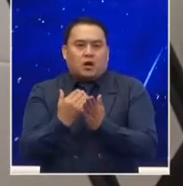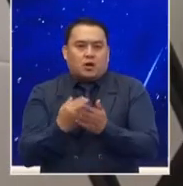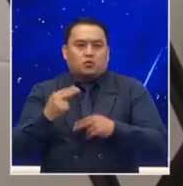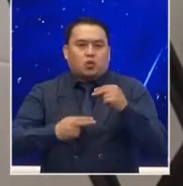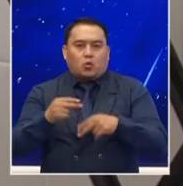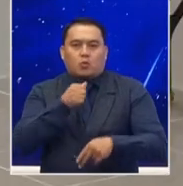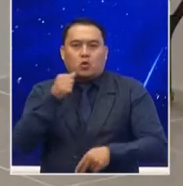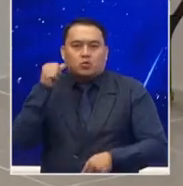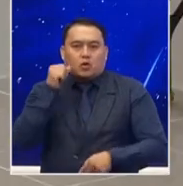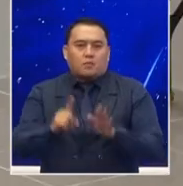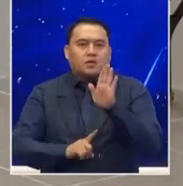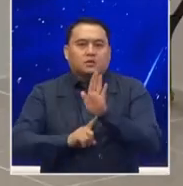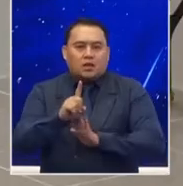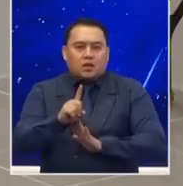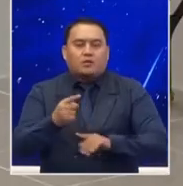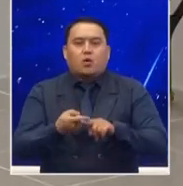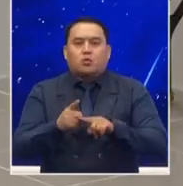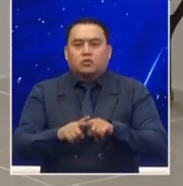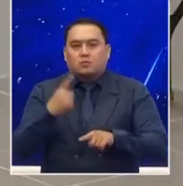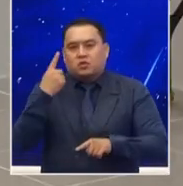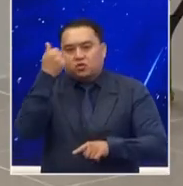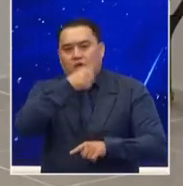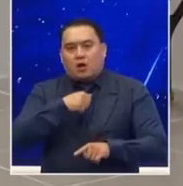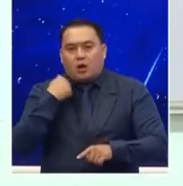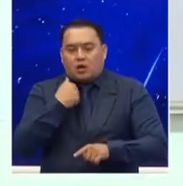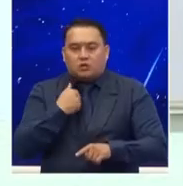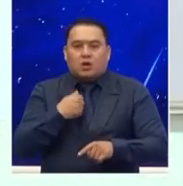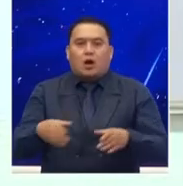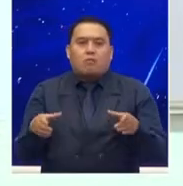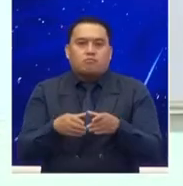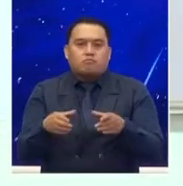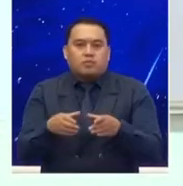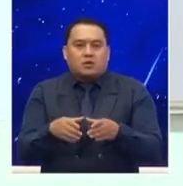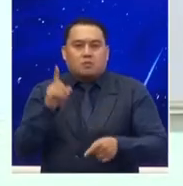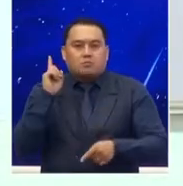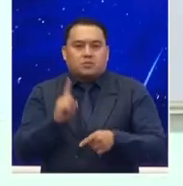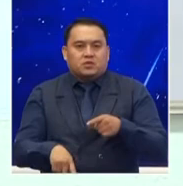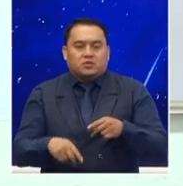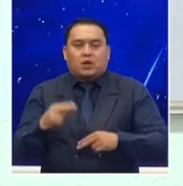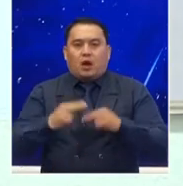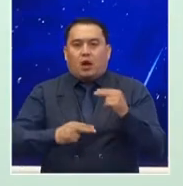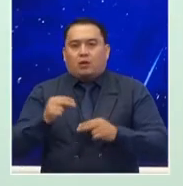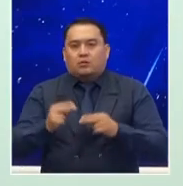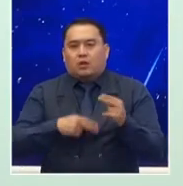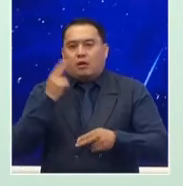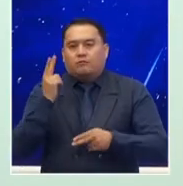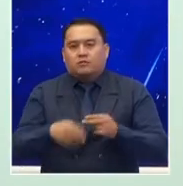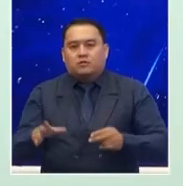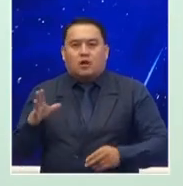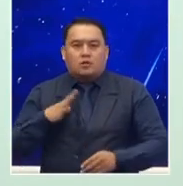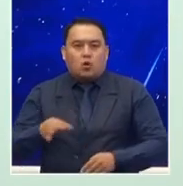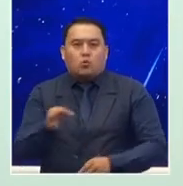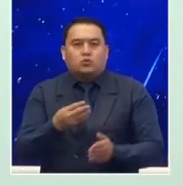құрылысы өткен жылдың 90-сында басталған. Бір жылға жетер-жетпестен мердігерлер сәнімен сәулеті келіскен нысанды салып аяқтады.